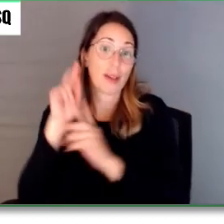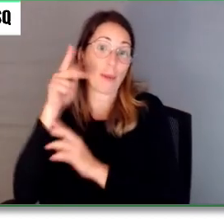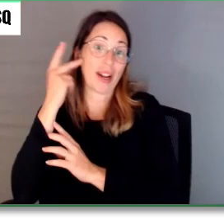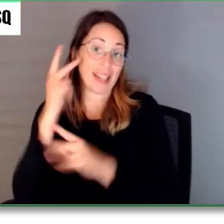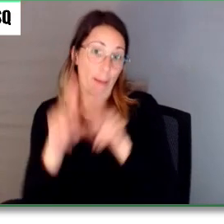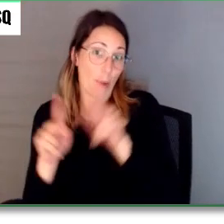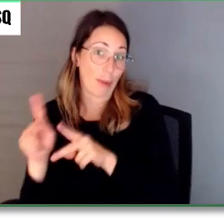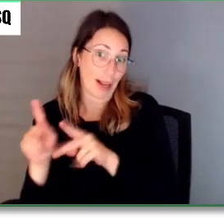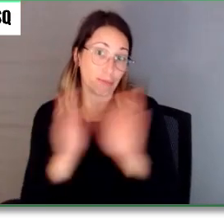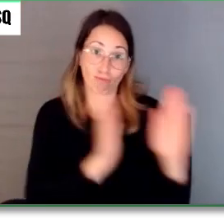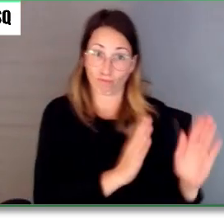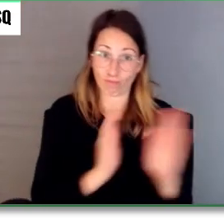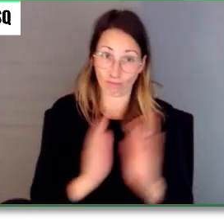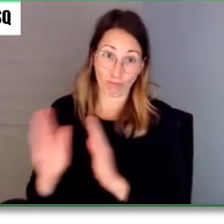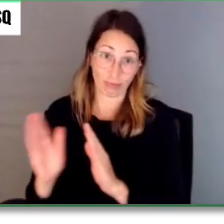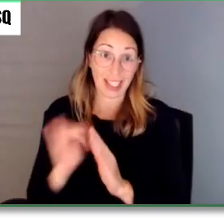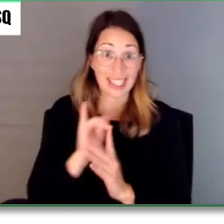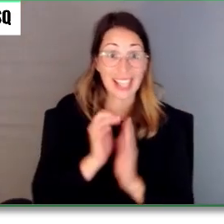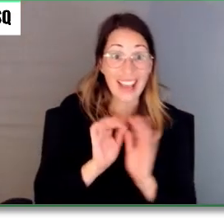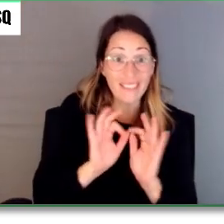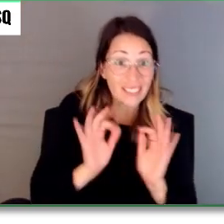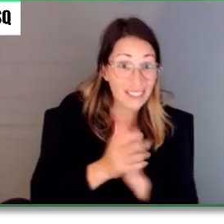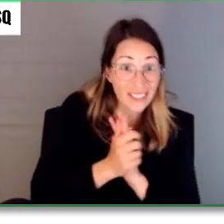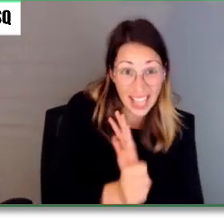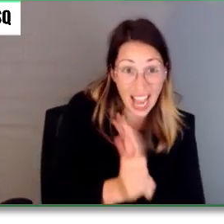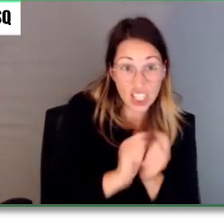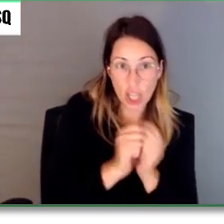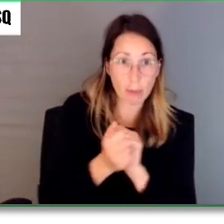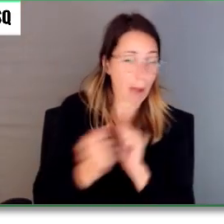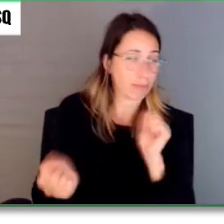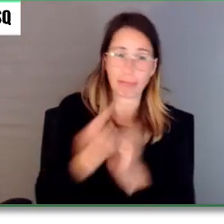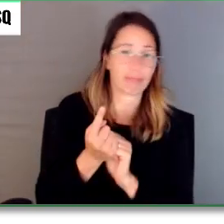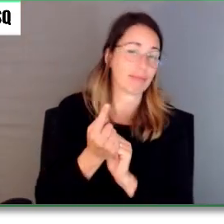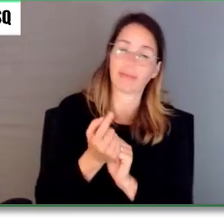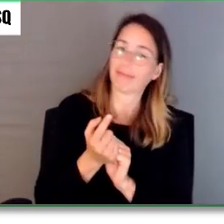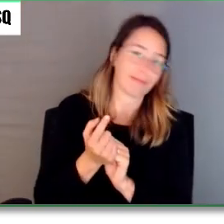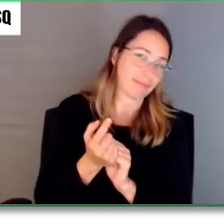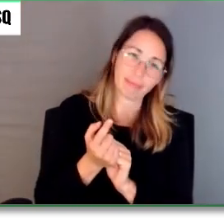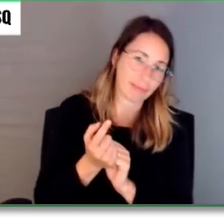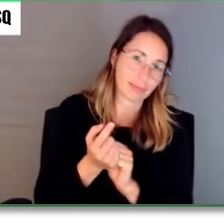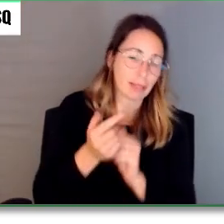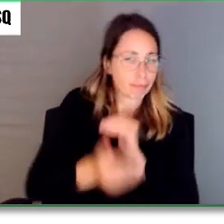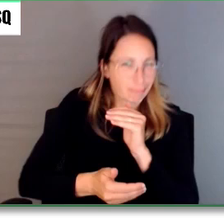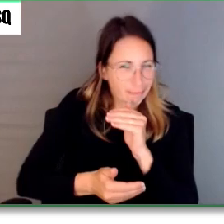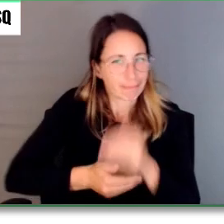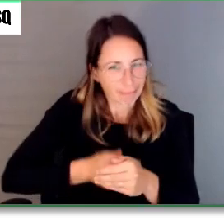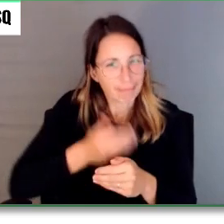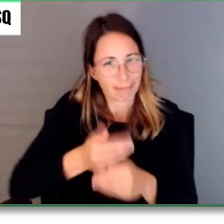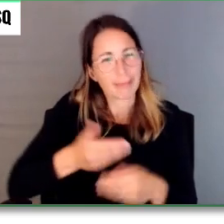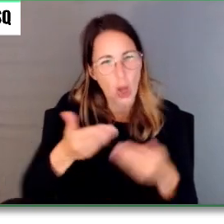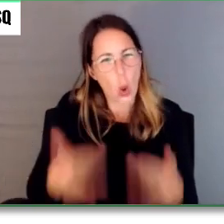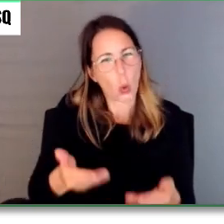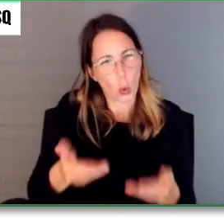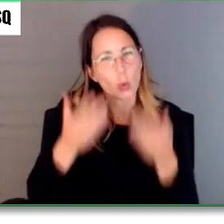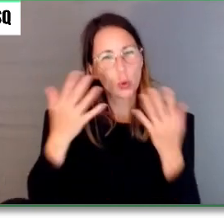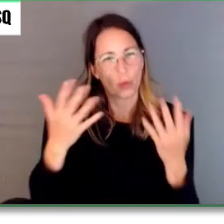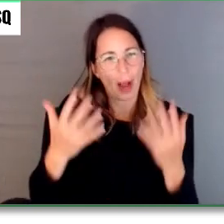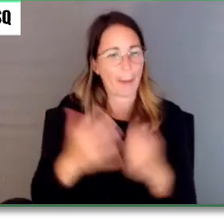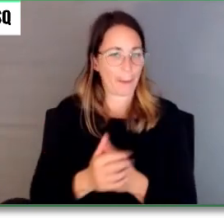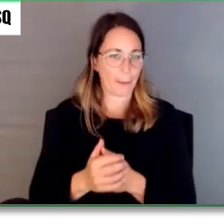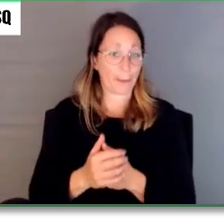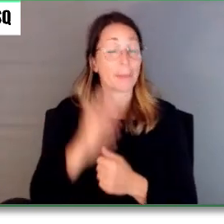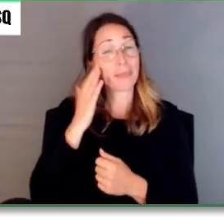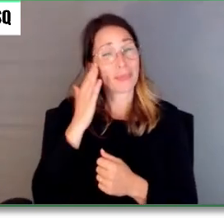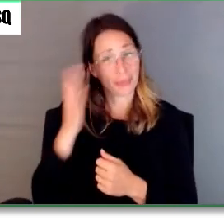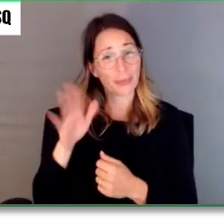pas d'un seul moment, souvent c'est stagnant et c'est souvent assez lourd. Comme vous le savez, il y a beaucoup de mots qu'on peut utiliser